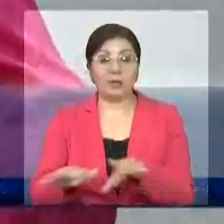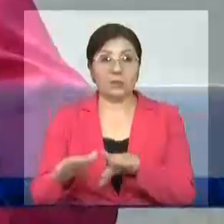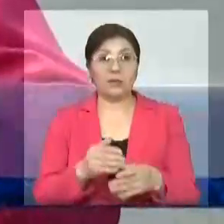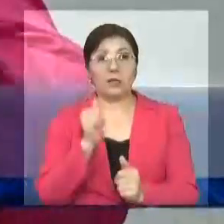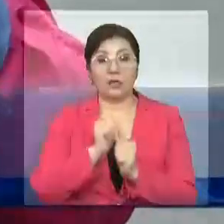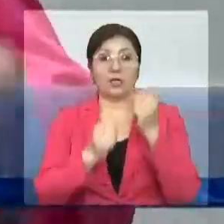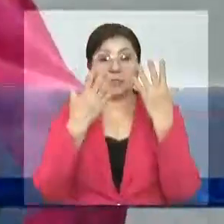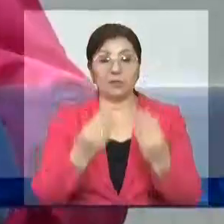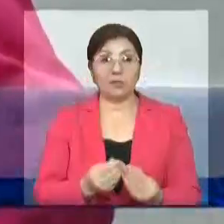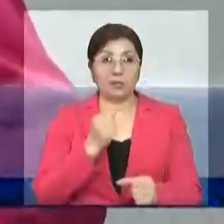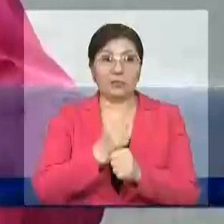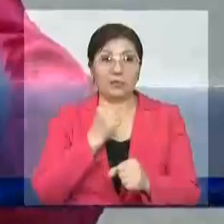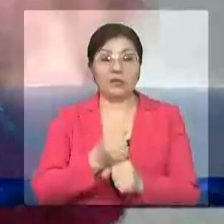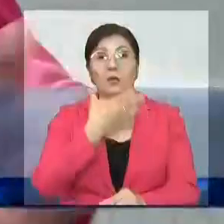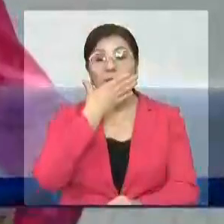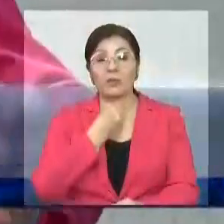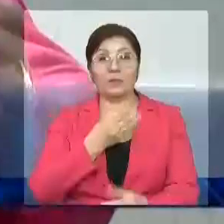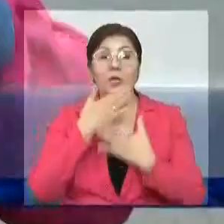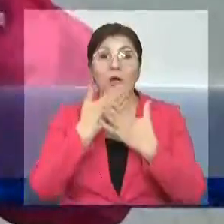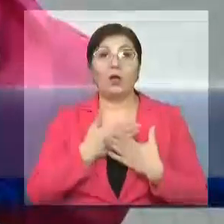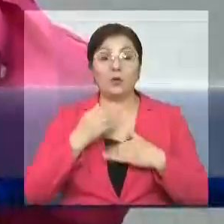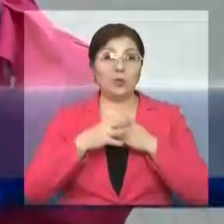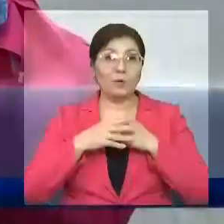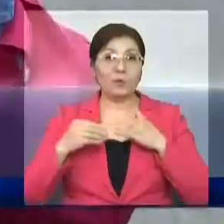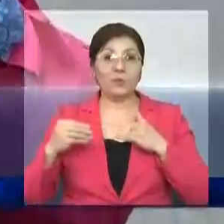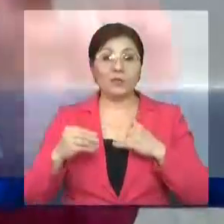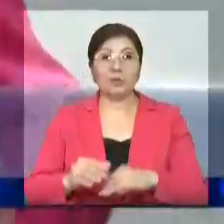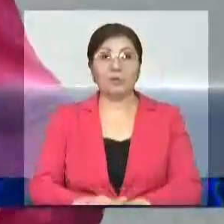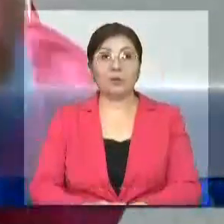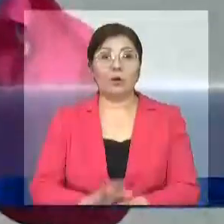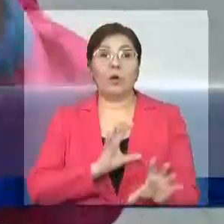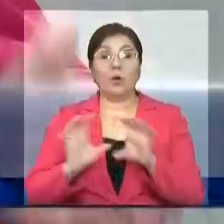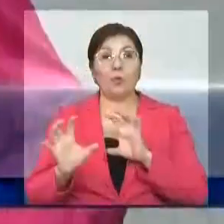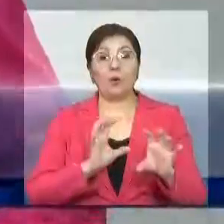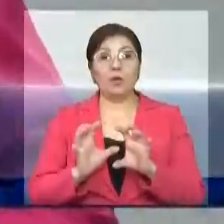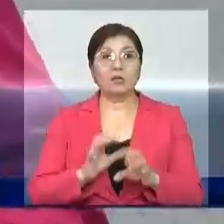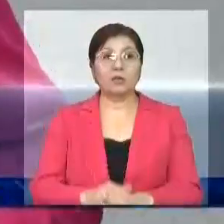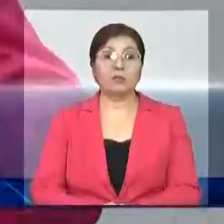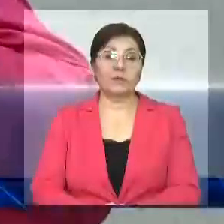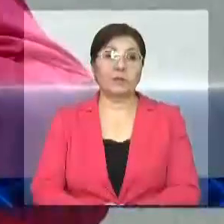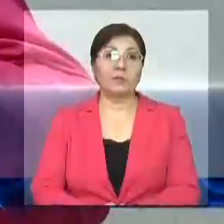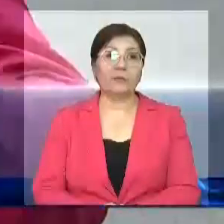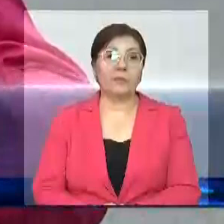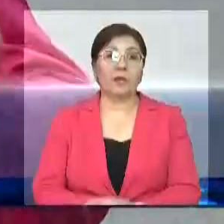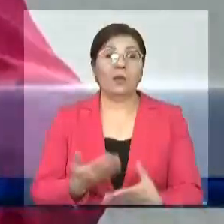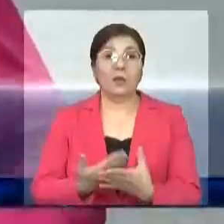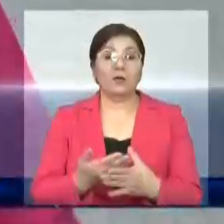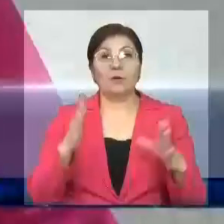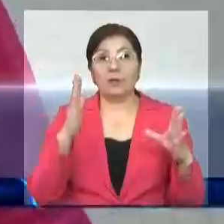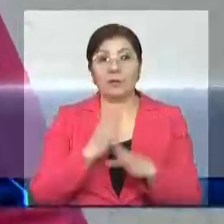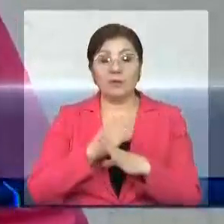Каждый день делаем красиво, любим землю, ухаживаем за ней, благоустраиваем. Она откликнется